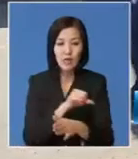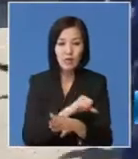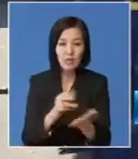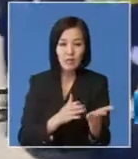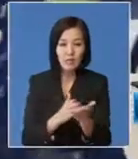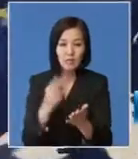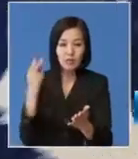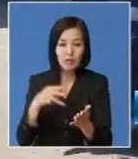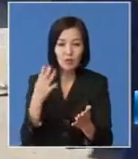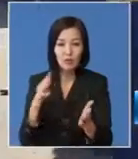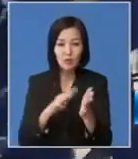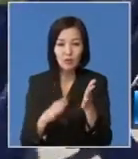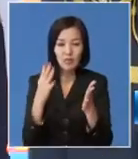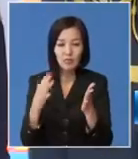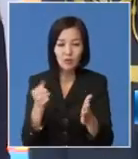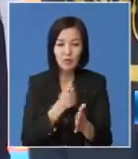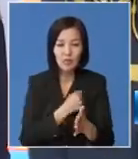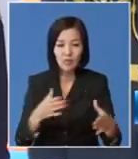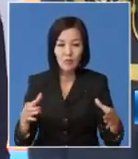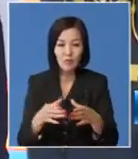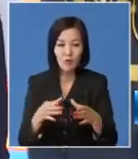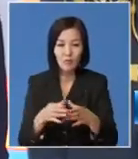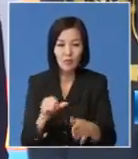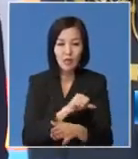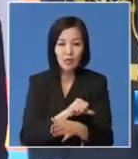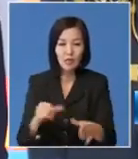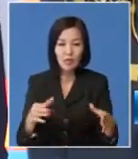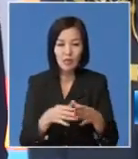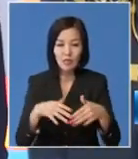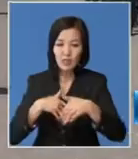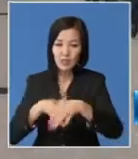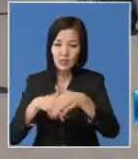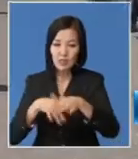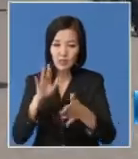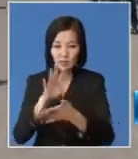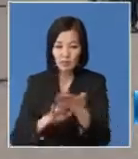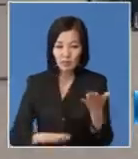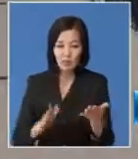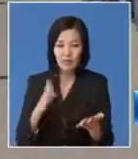қызметінің 24-84 әскери бөлімінің шекарашылары шеруді жалғады.